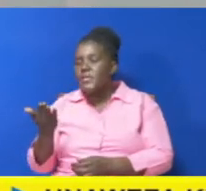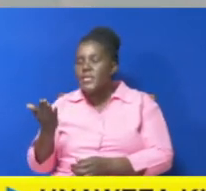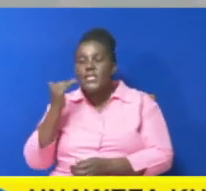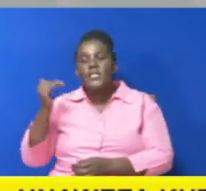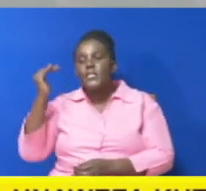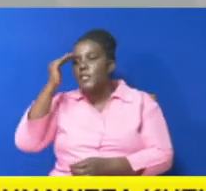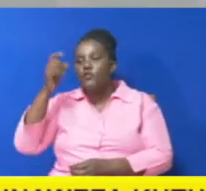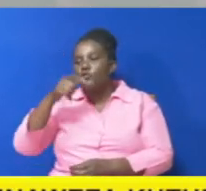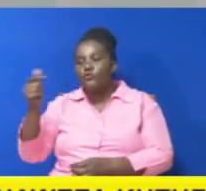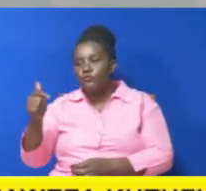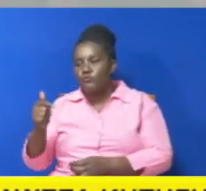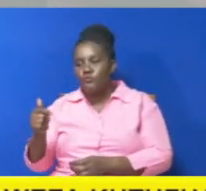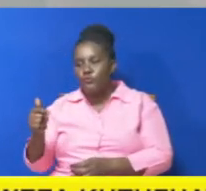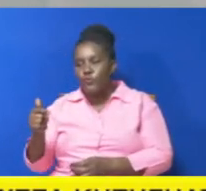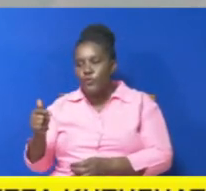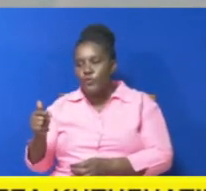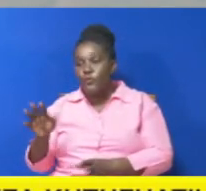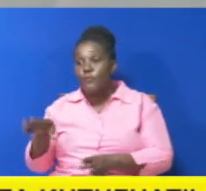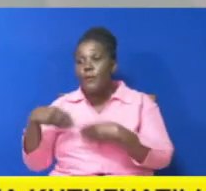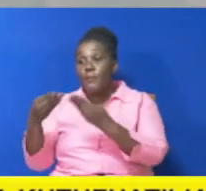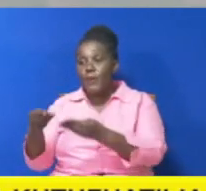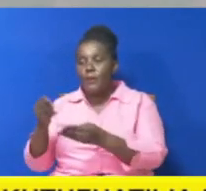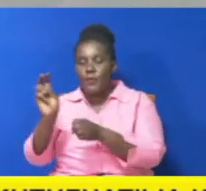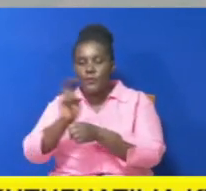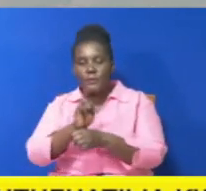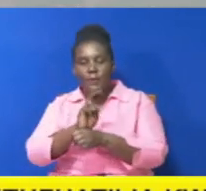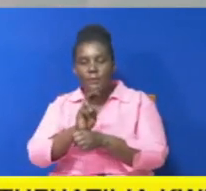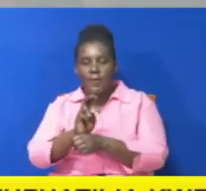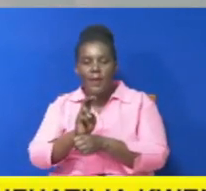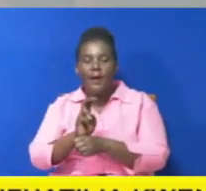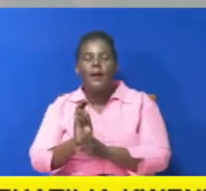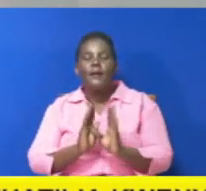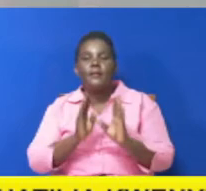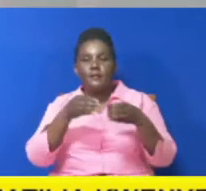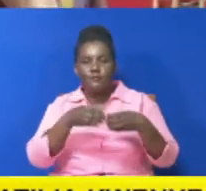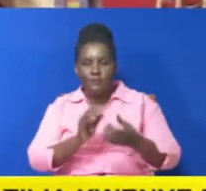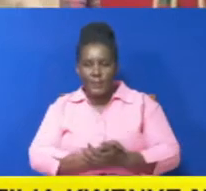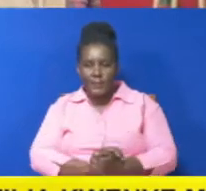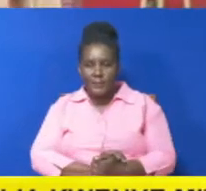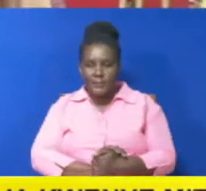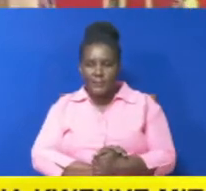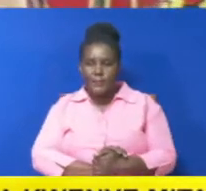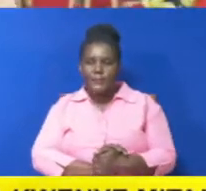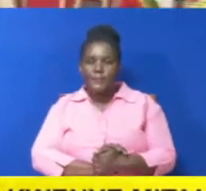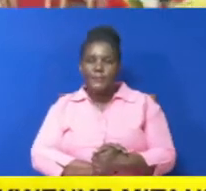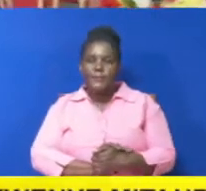kusimamia shughuli za kikundi. Na vile vile mara nyingine viongozi wana uwezo wa kukaa na fedha za kikundi.